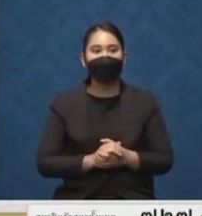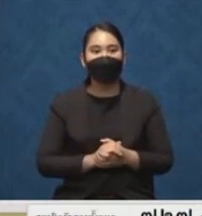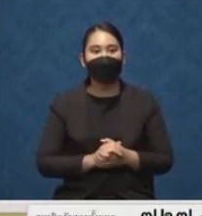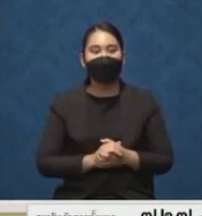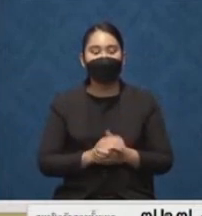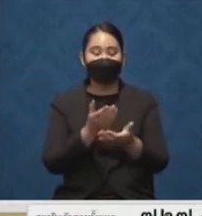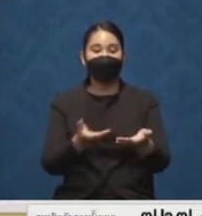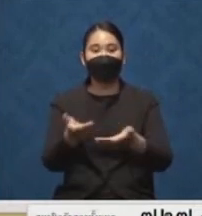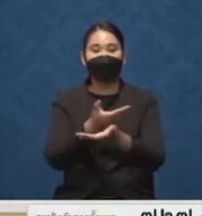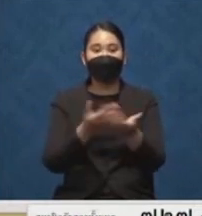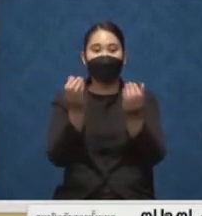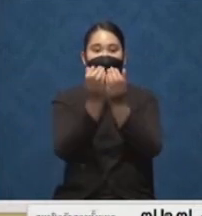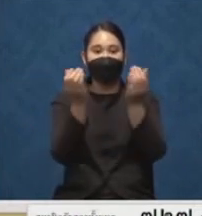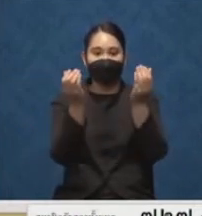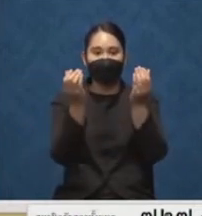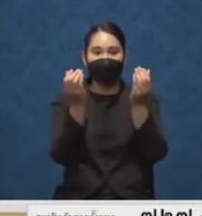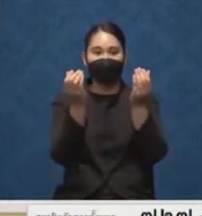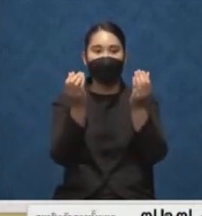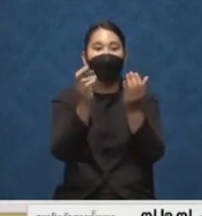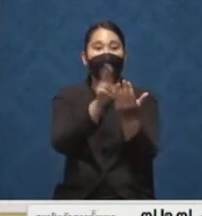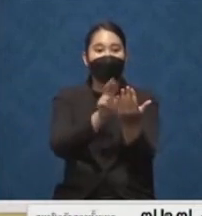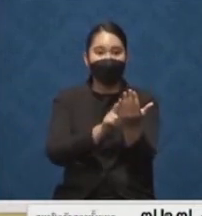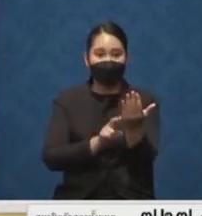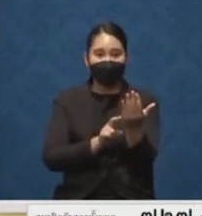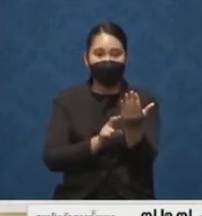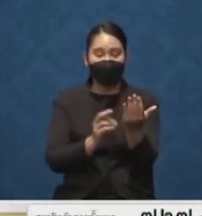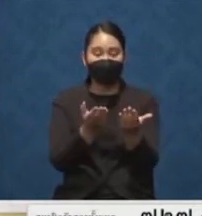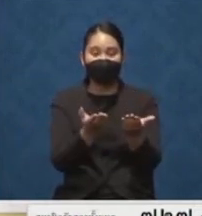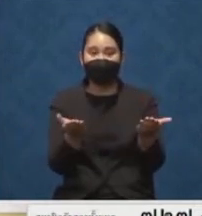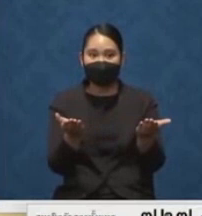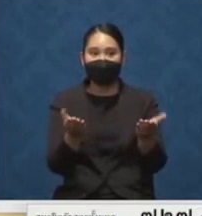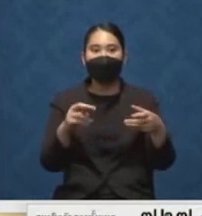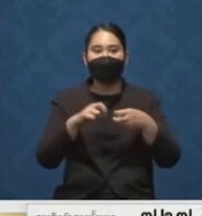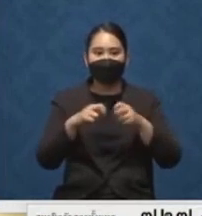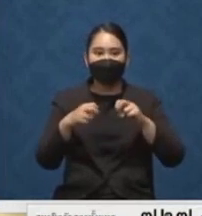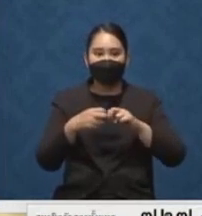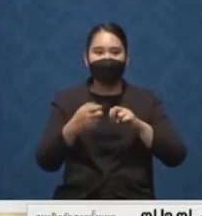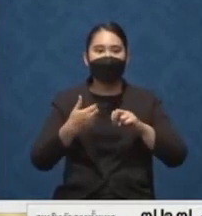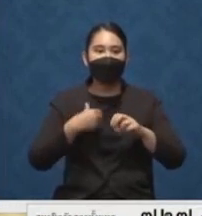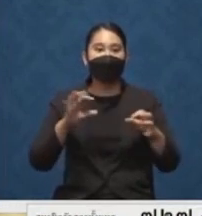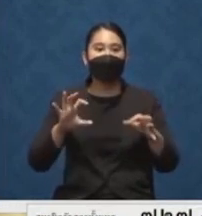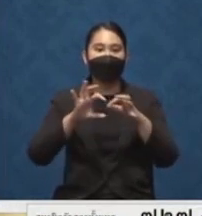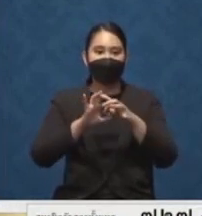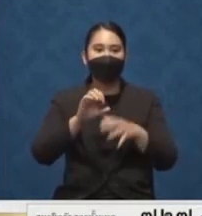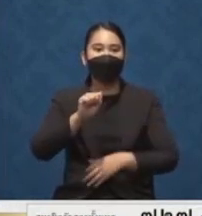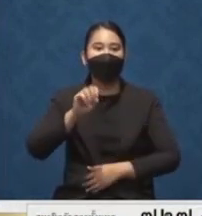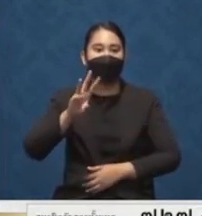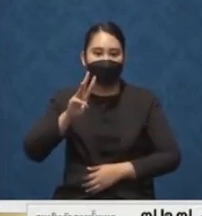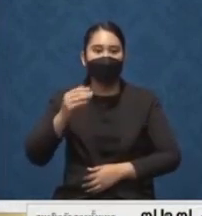การพิจารณารัฐธรรมนูญร่างรัฐธรรมนูญฉบับนี้มีปัญหาเฉพาะที่เกี่ยวกับสว.ในเรื่อง